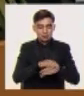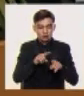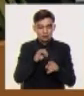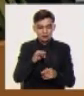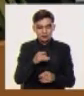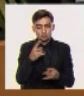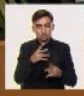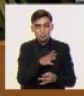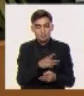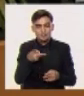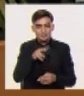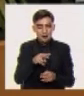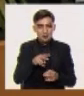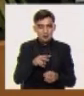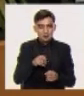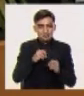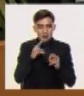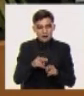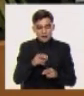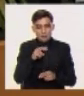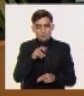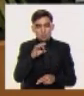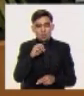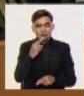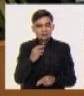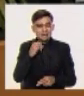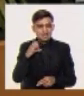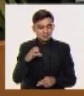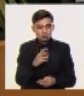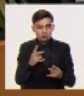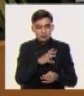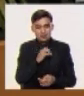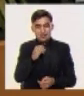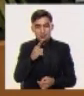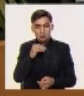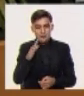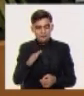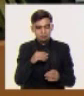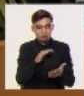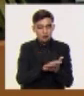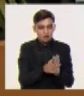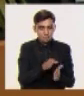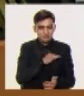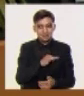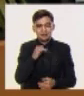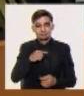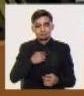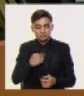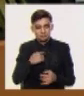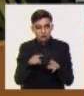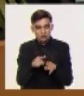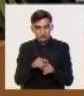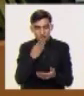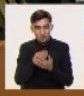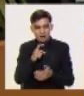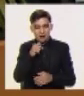синхронизировать два процессы. Это процесс идентификации на стороне ЕГОВ, процесс идентификации на нашей стороне.